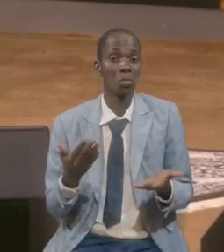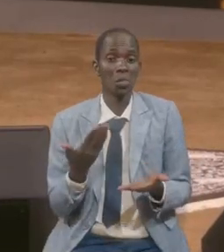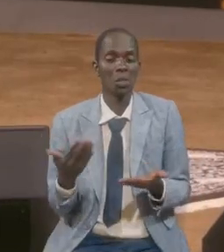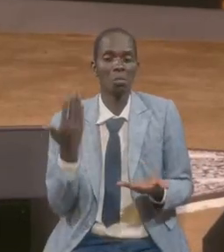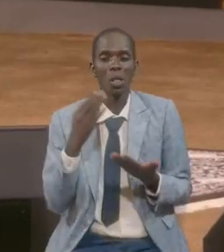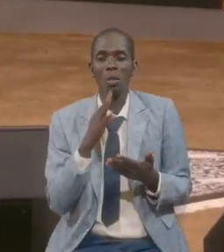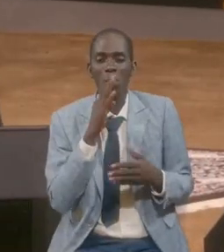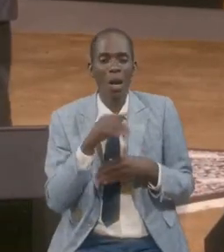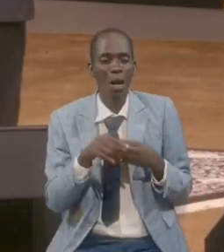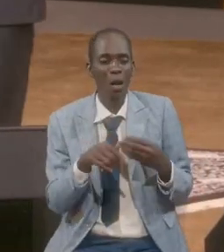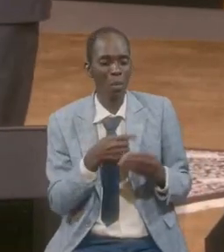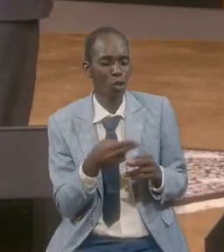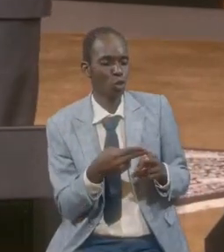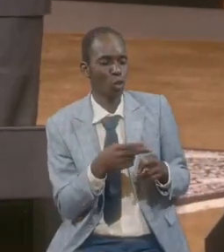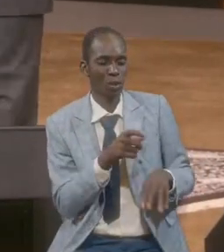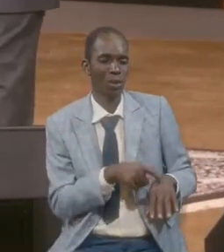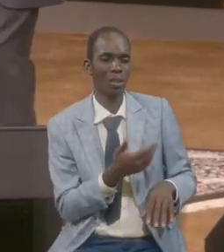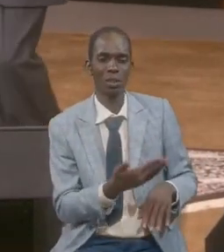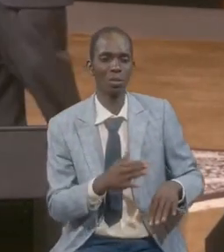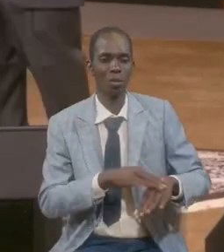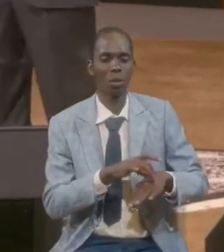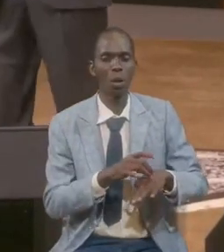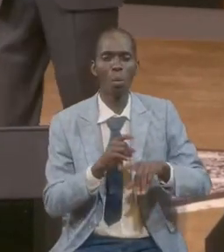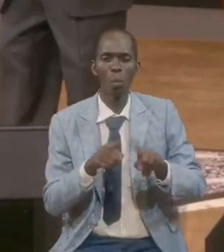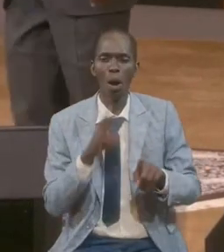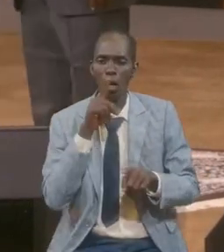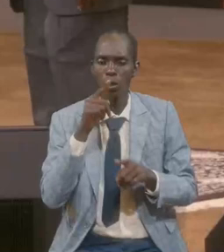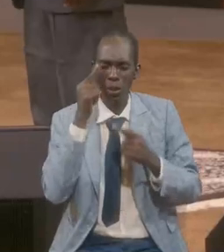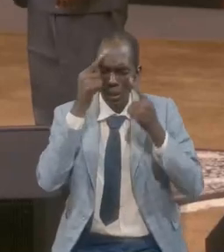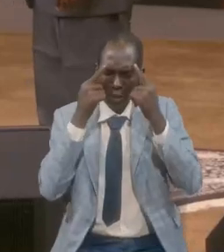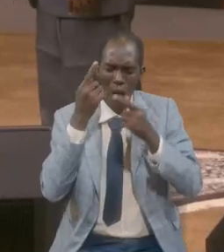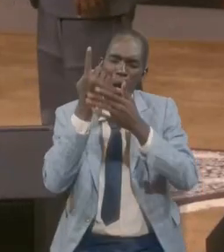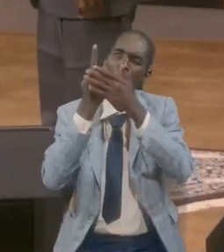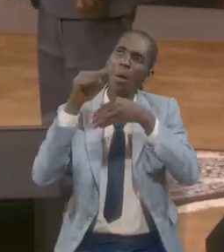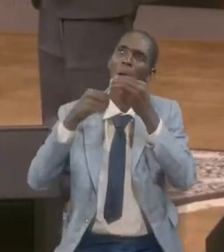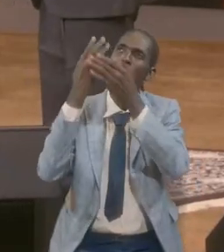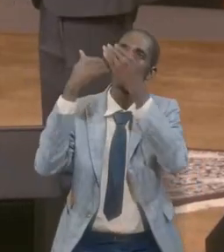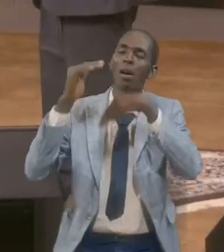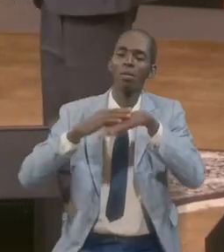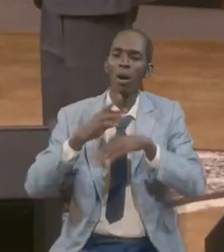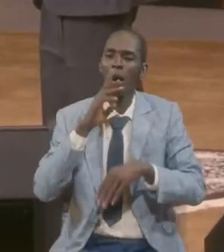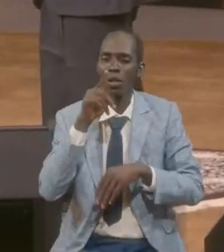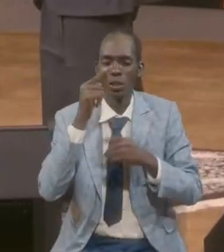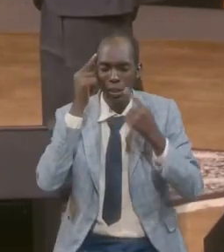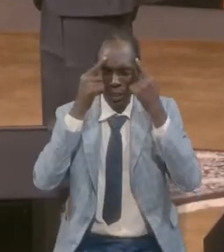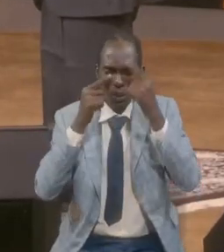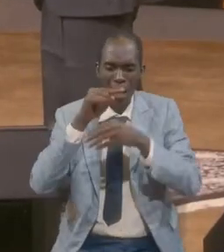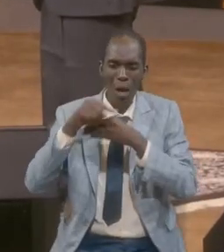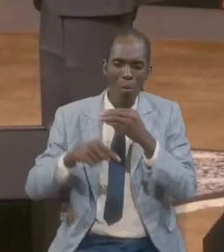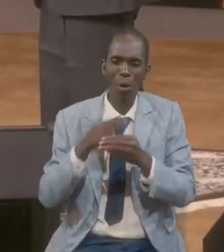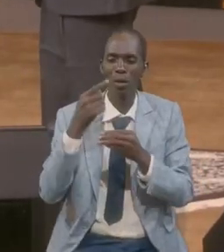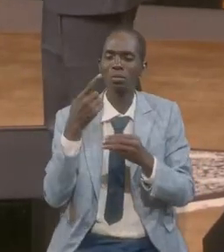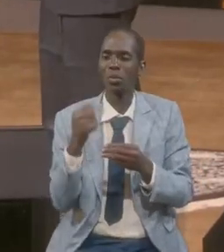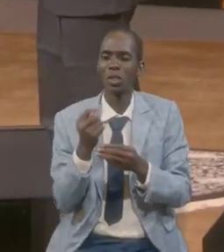choses-là peuvent être de bonnes choses, mais est-ce que vous pensez au ciel, à la sainteté, à la grâce de Dieu qui